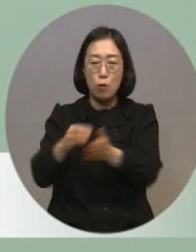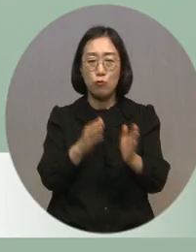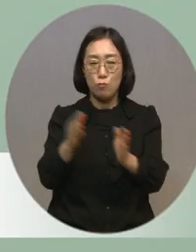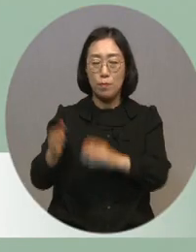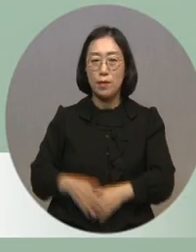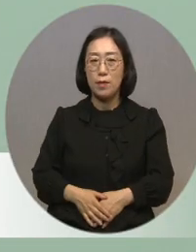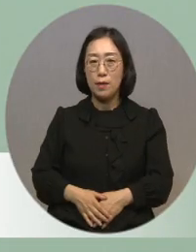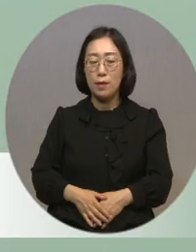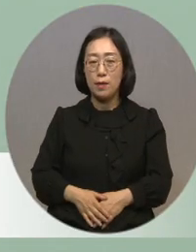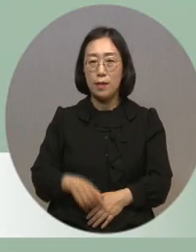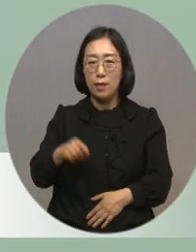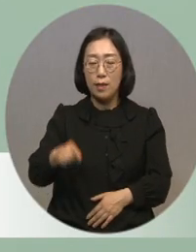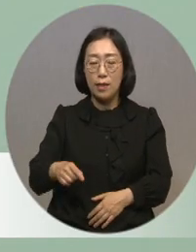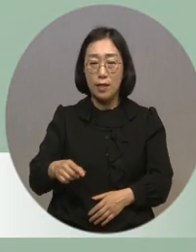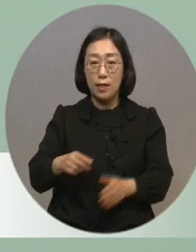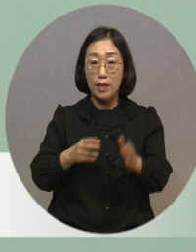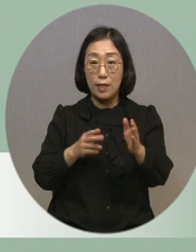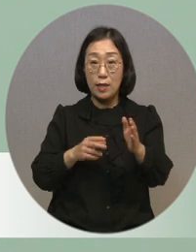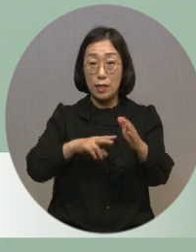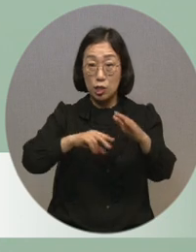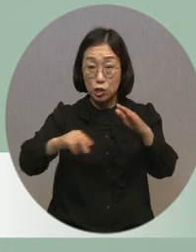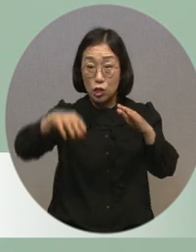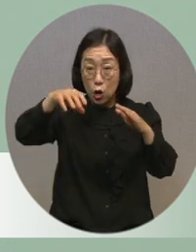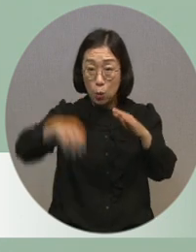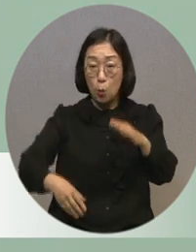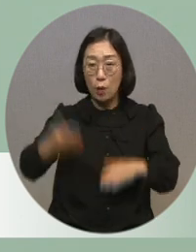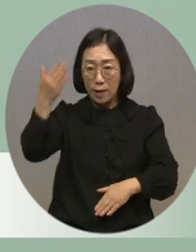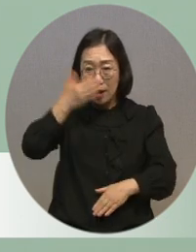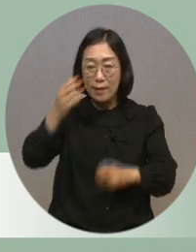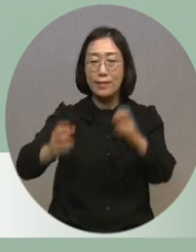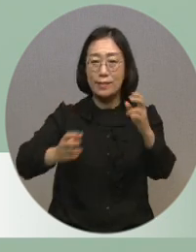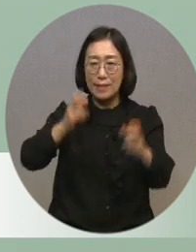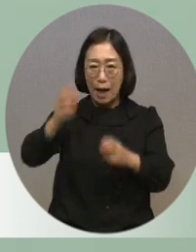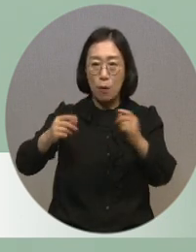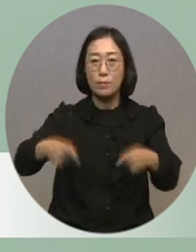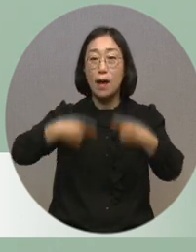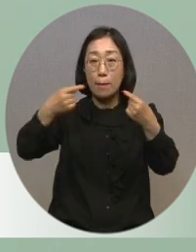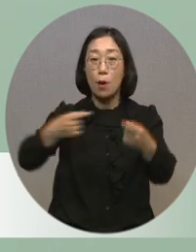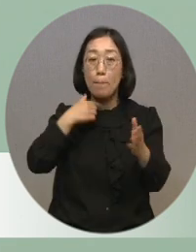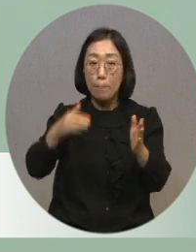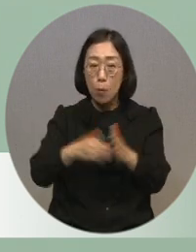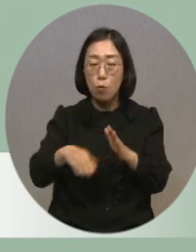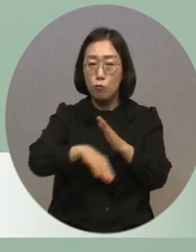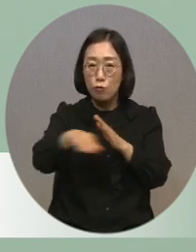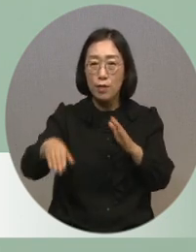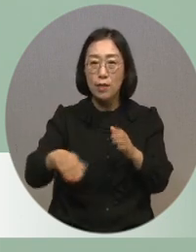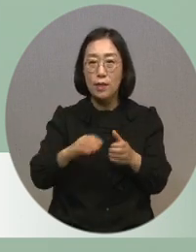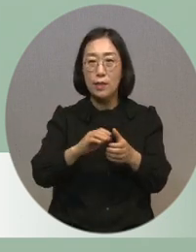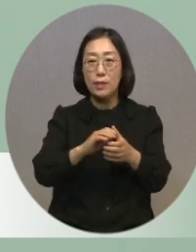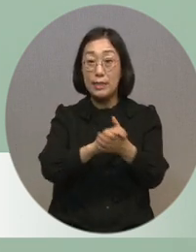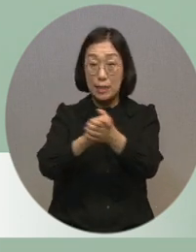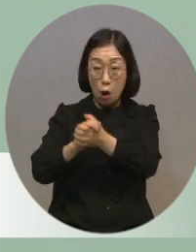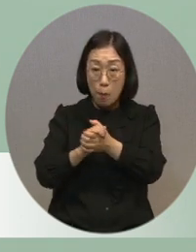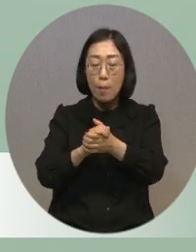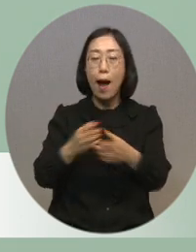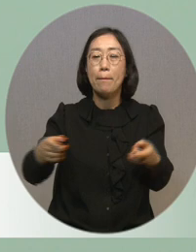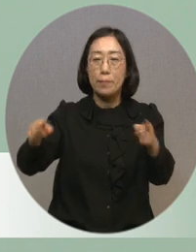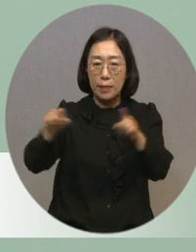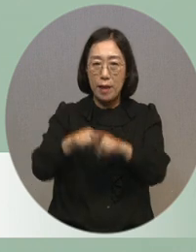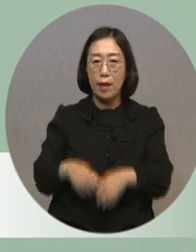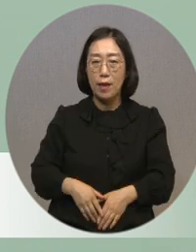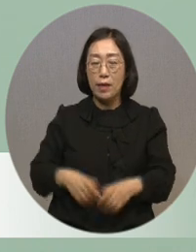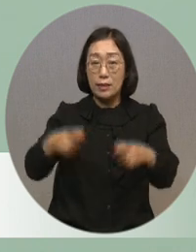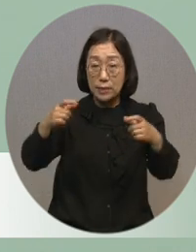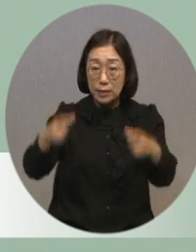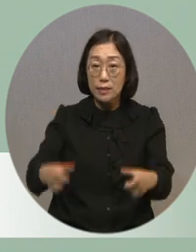우리 의정부역 클린 사업에 동참하게 됐고요. 하여튼 우리 시민신협 두송모아봉사단도 우리